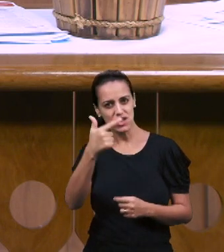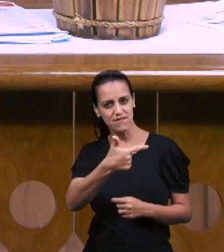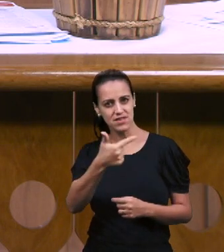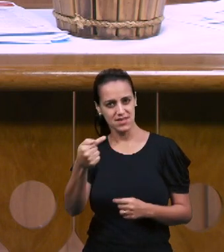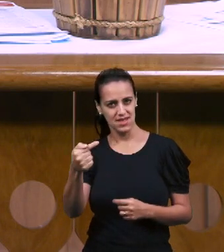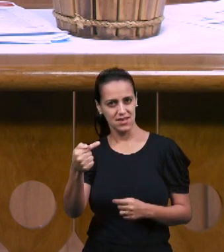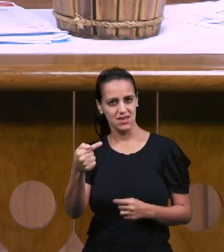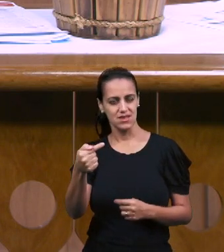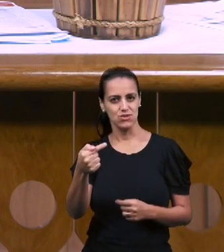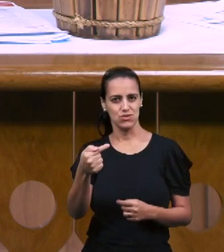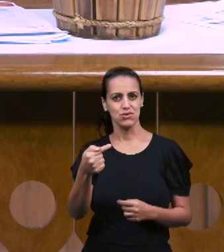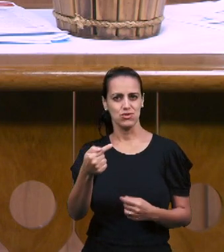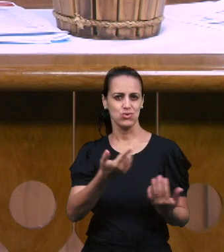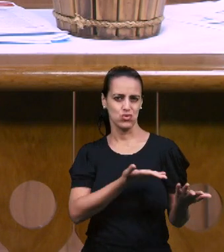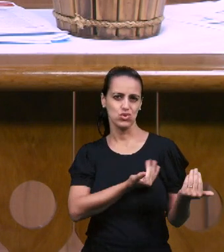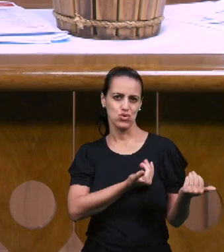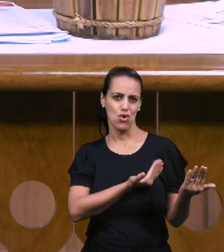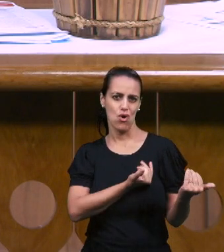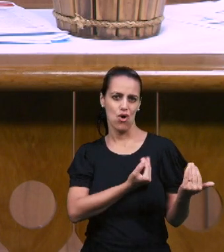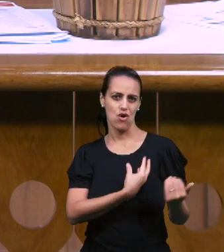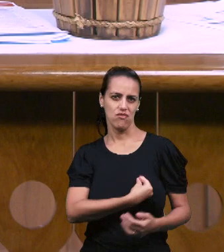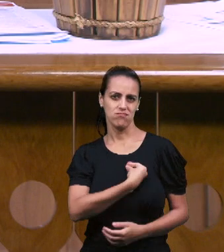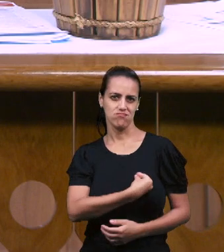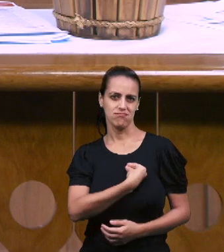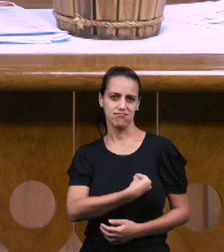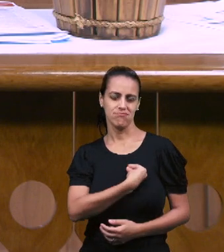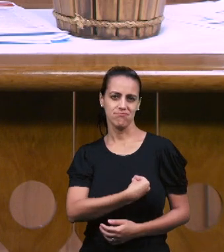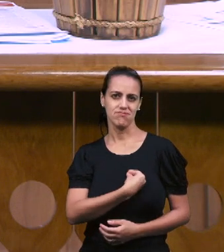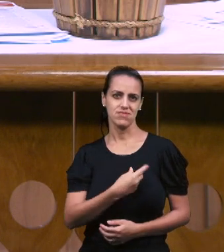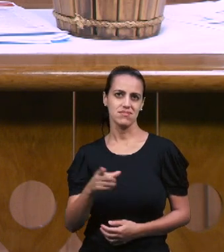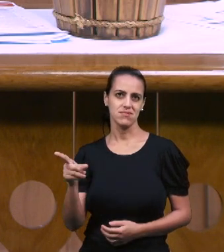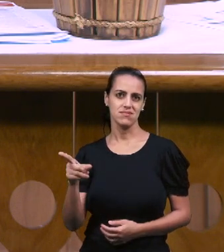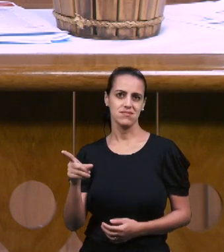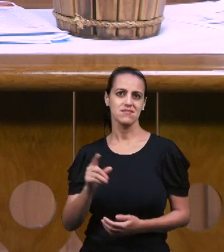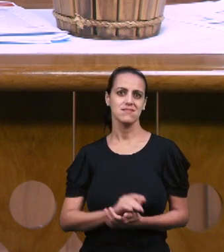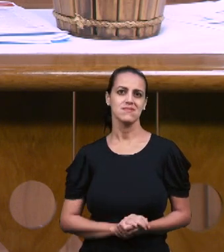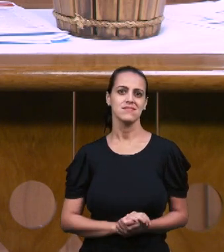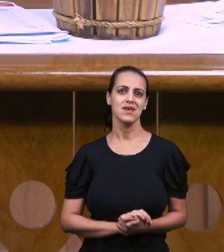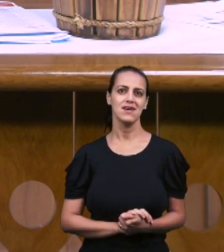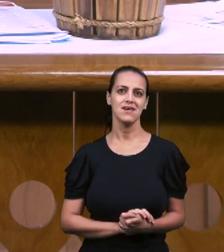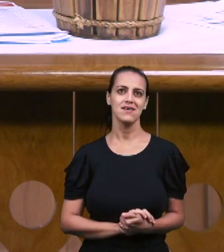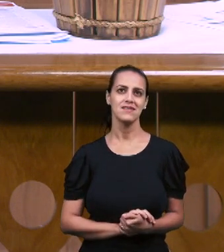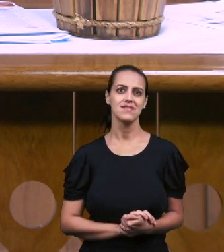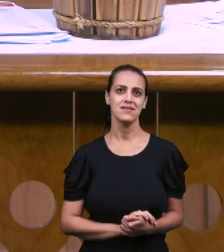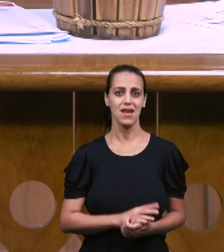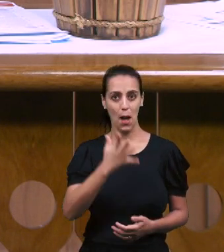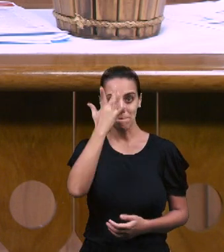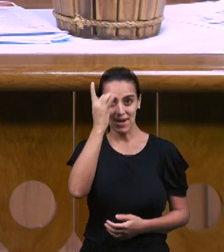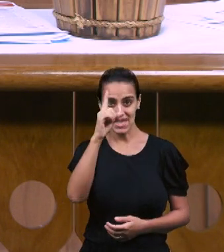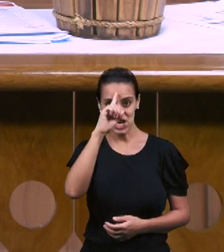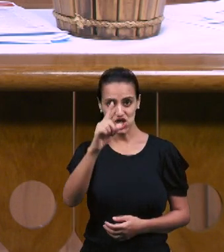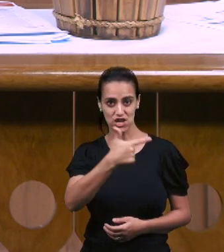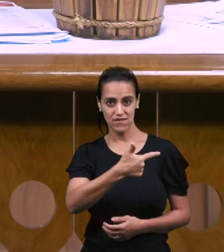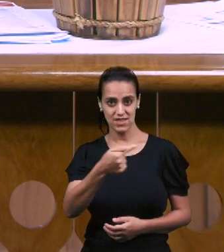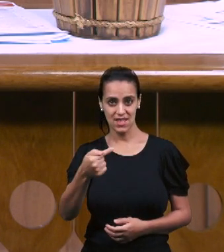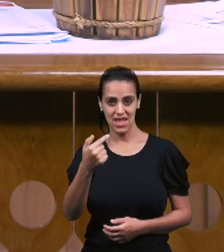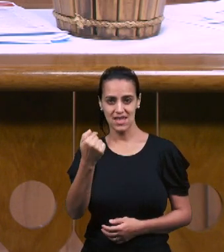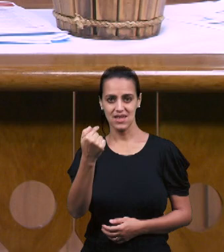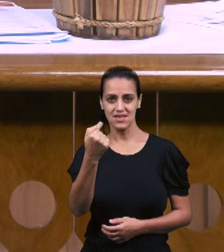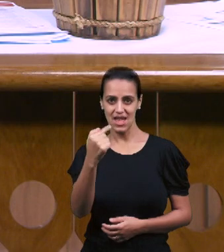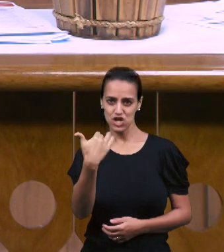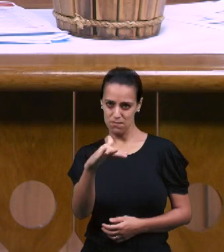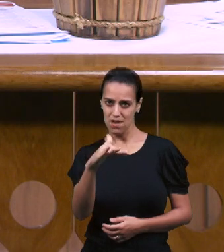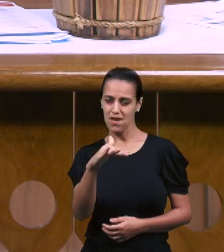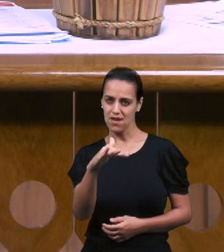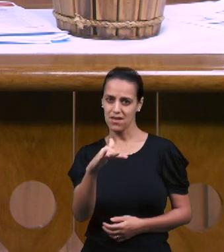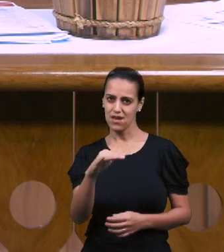jeunes peuvent se rendre là-bas dans cette programmation demain, 27 à 19h30 heures.